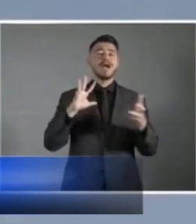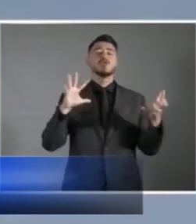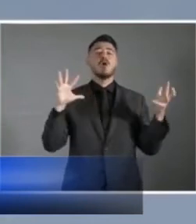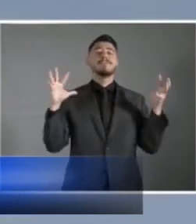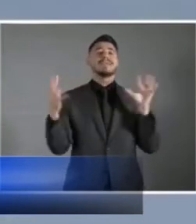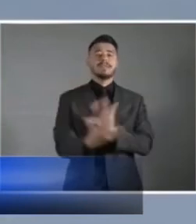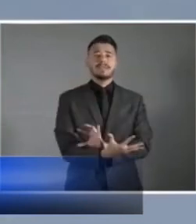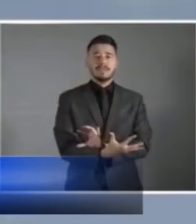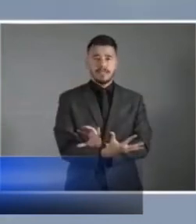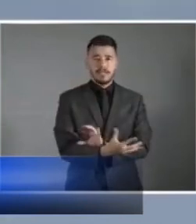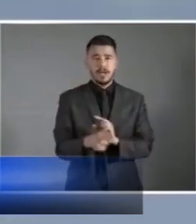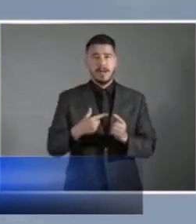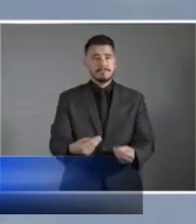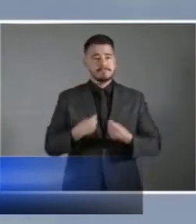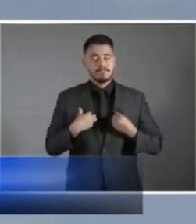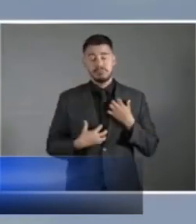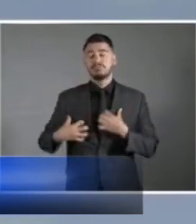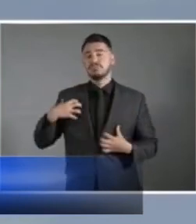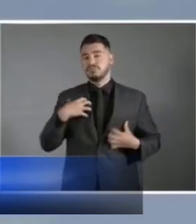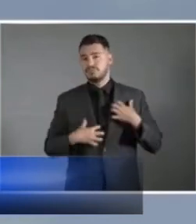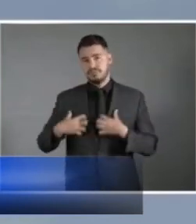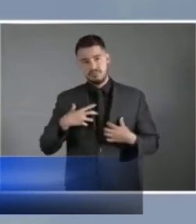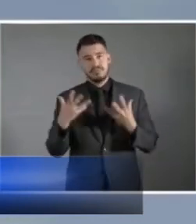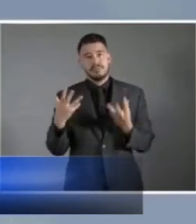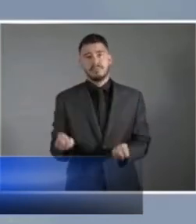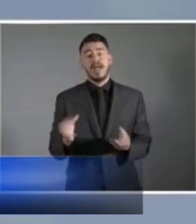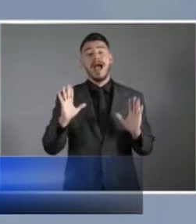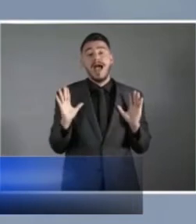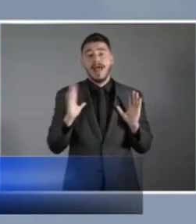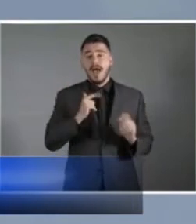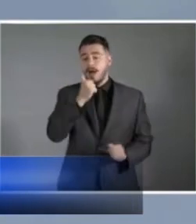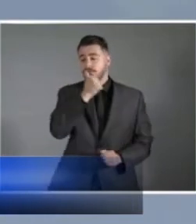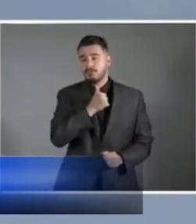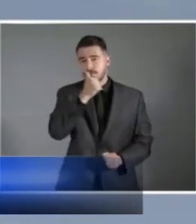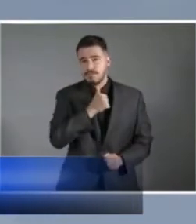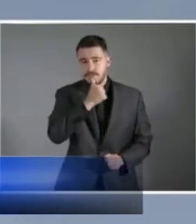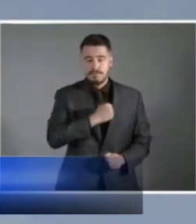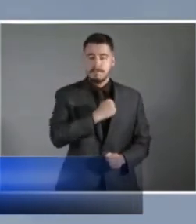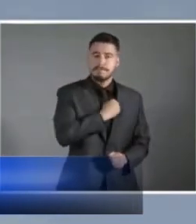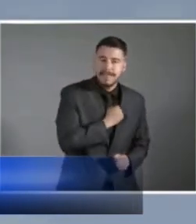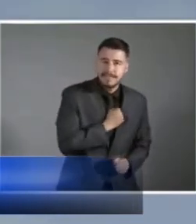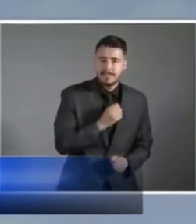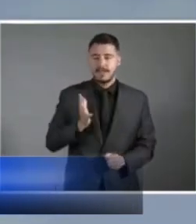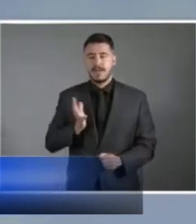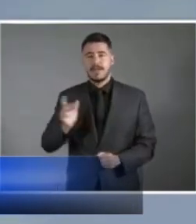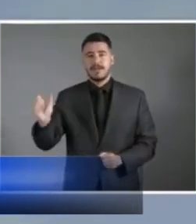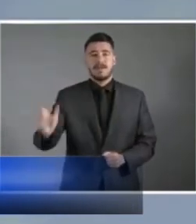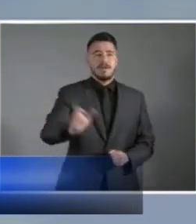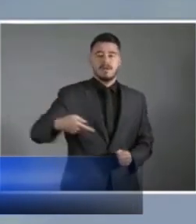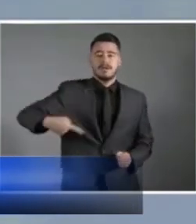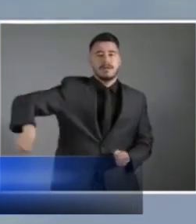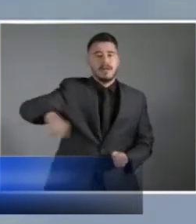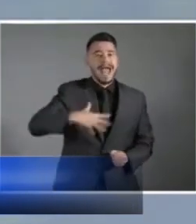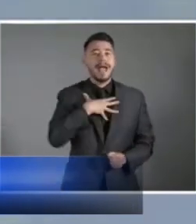δίνει ανακούφιση η αντοχή και η πίστη του λαού μας στην πατρίδα και στις δυνάμεις της.